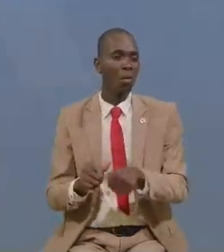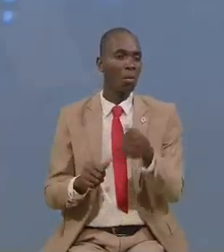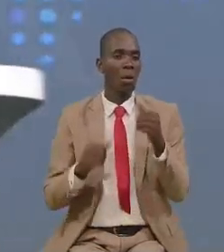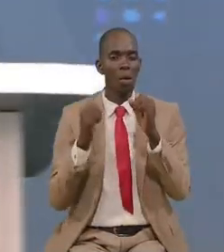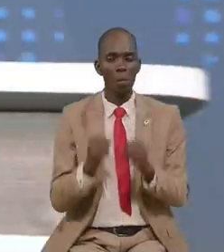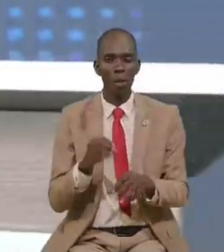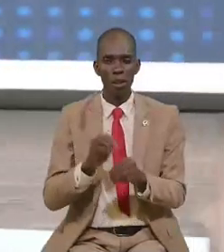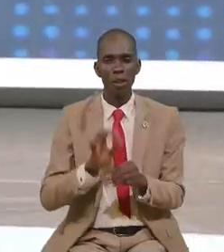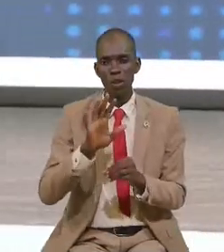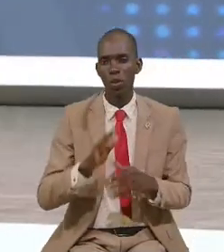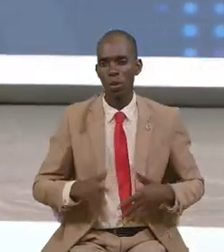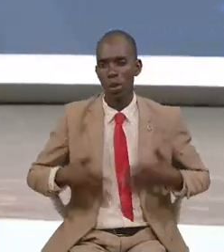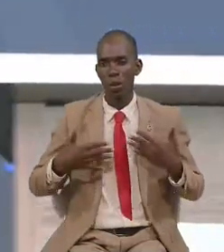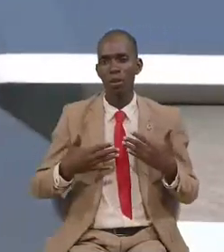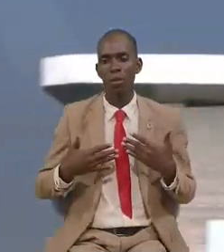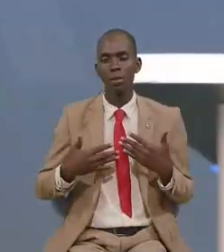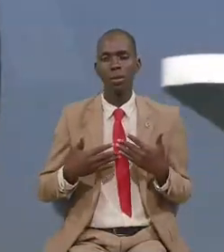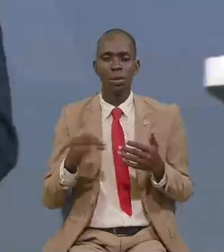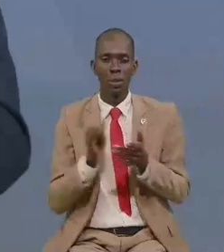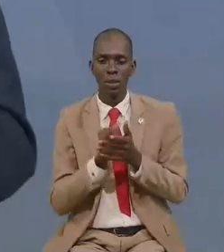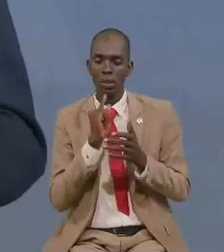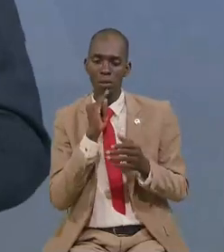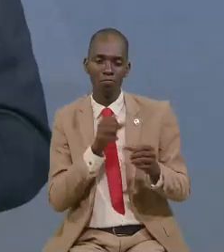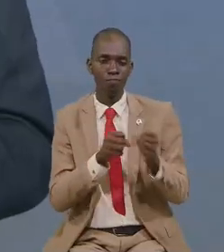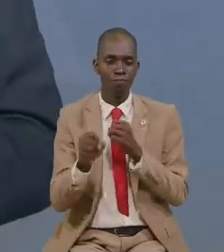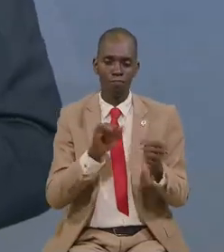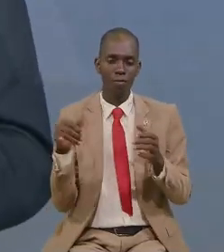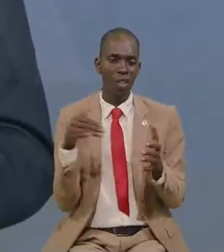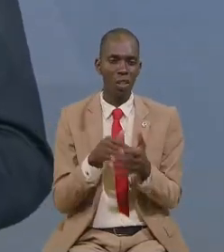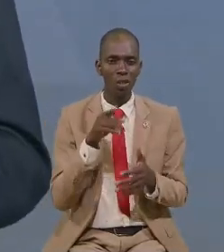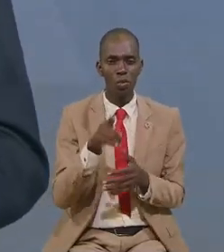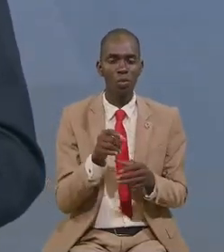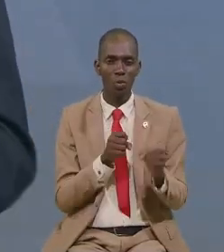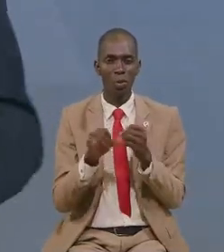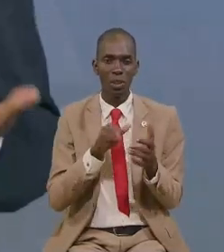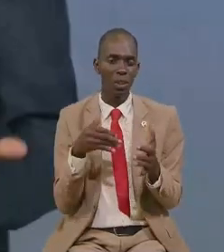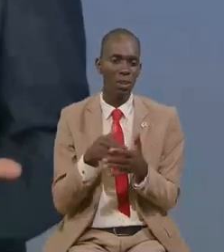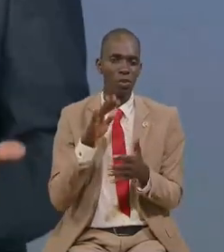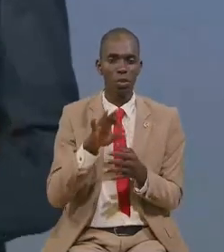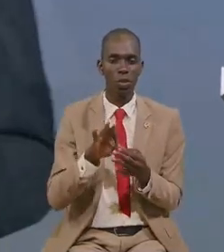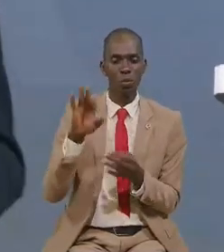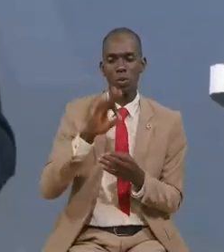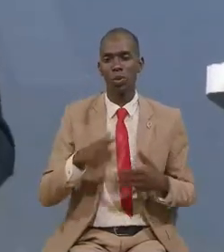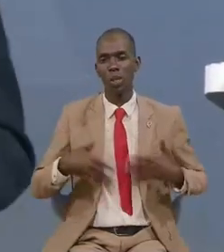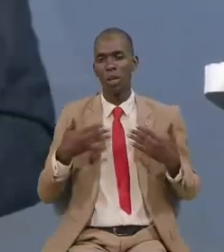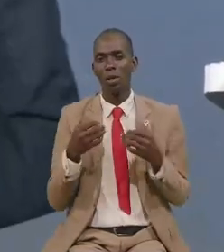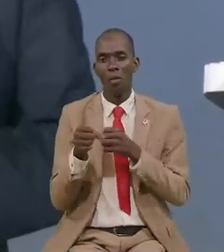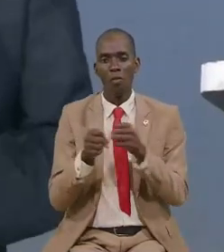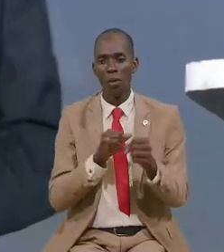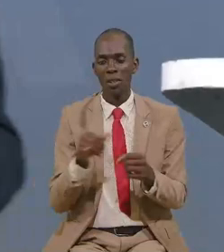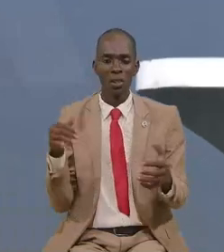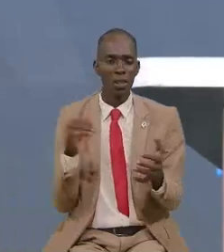Toute autre puissance dans ta vie qui milite contre toi, contre ta vie spirituelle, qui milite contre ta